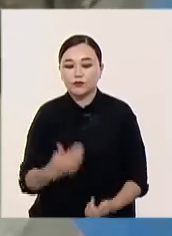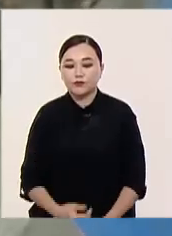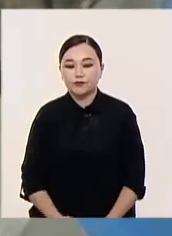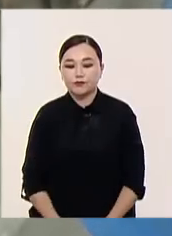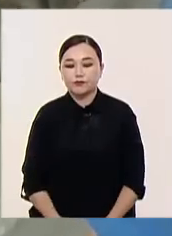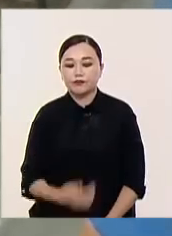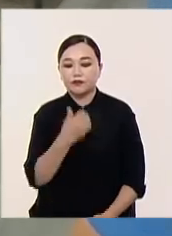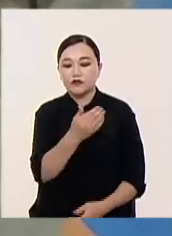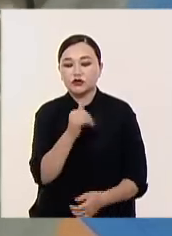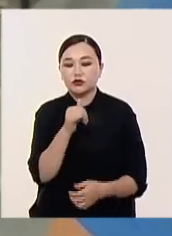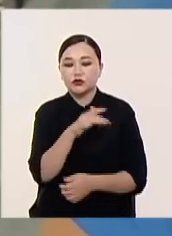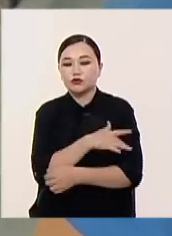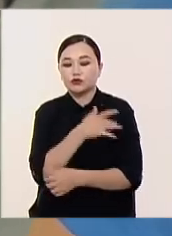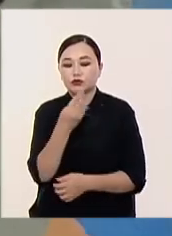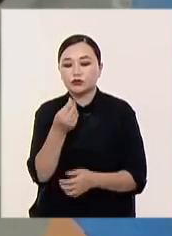Сіздің услугаңыз қанша болды?